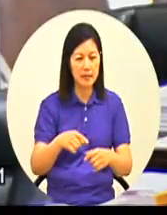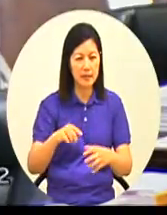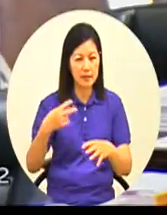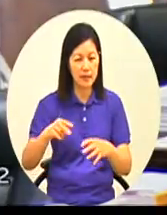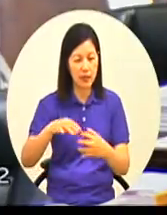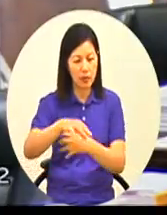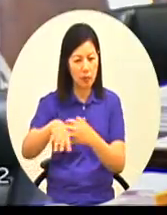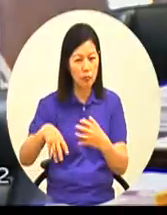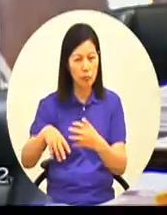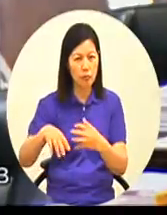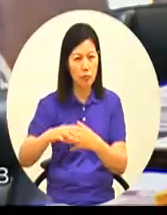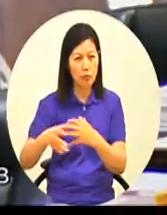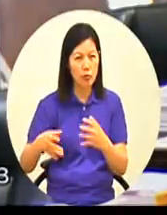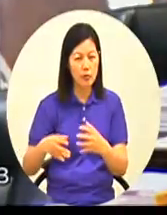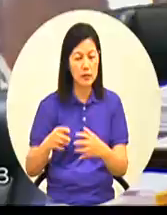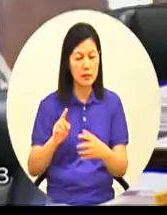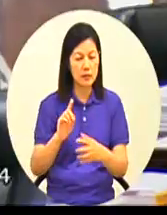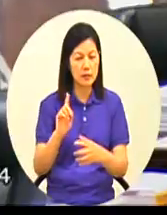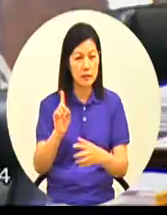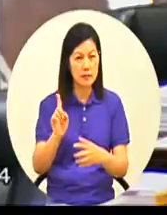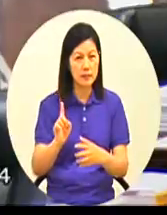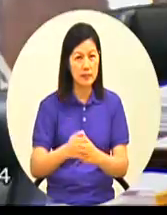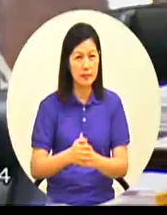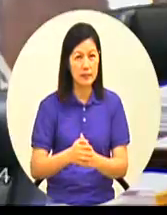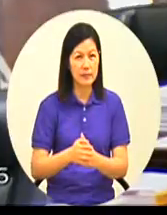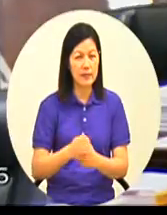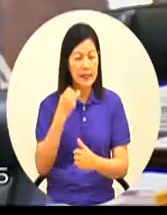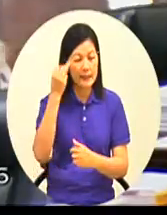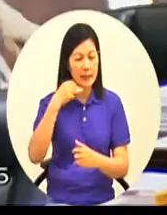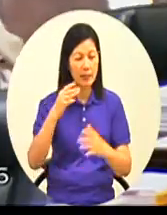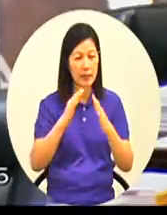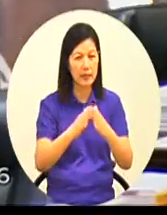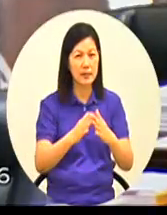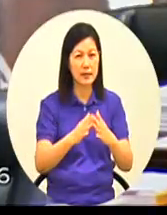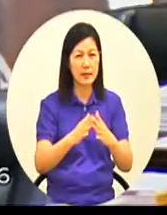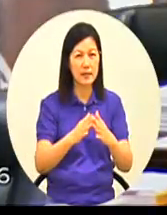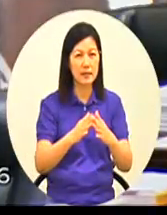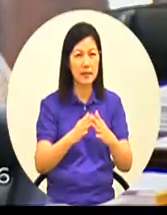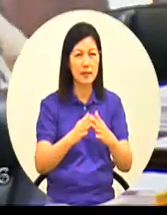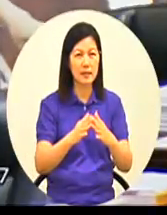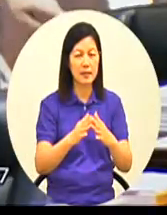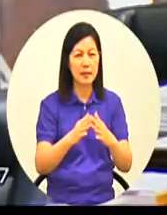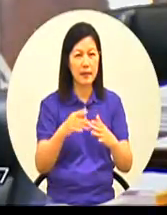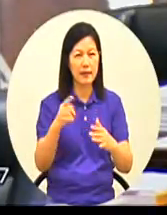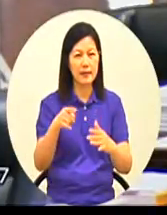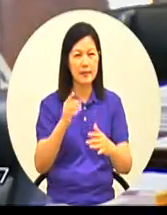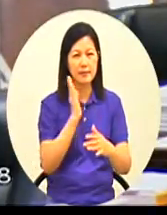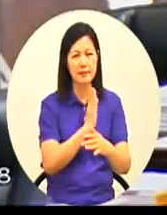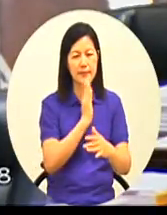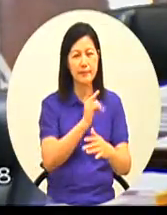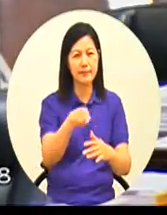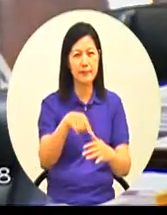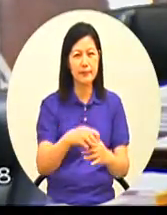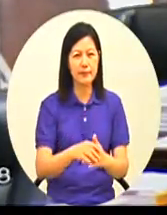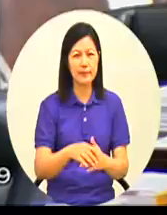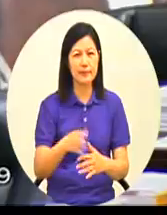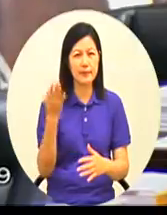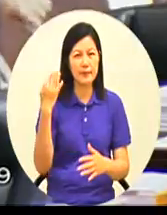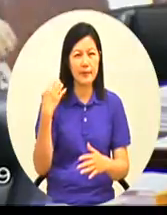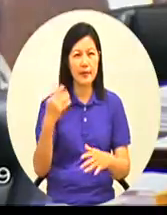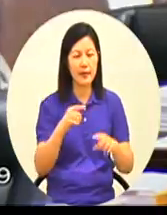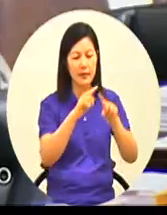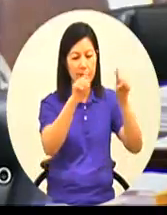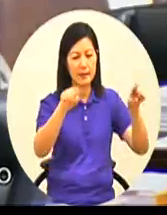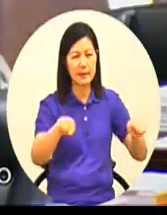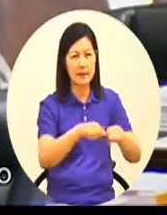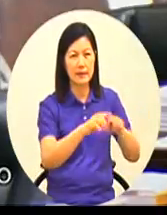不是爱民主，哇，姐妹是有几个，挂你边，坑你拖卡，刻在那个什么以前新光码头，还有刻说我们整